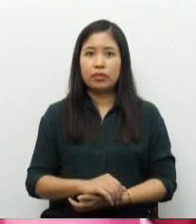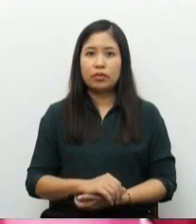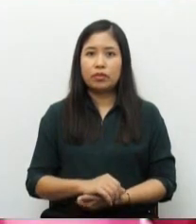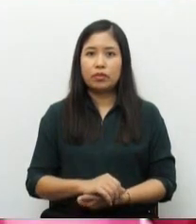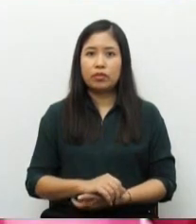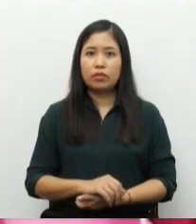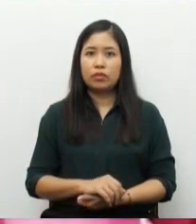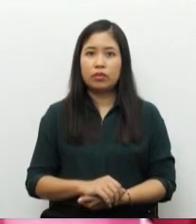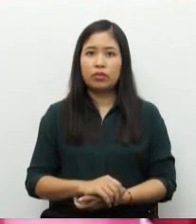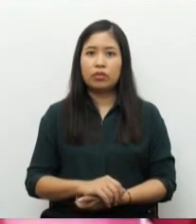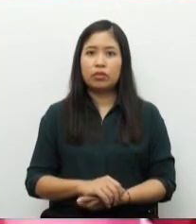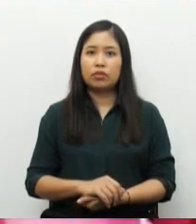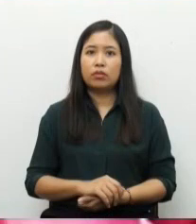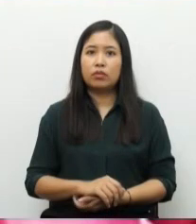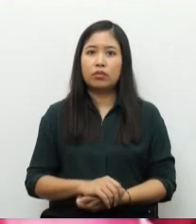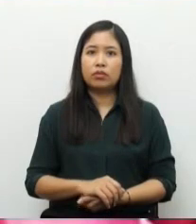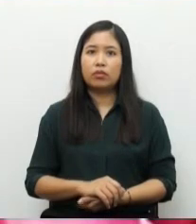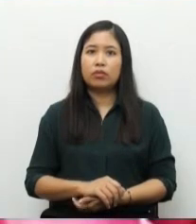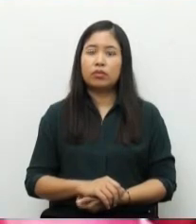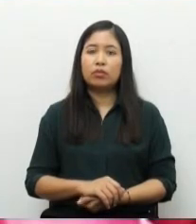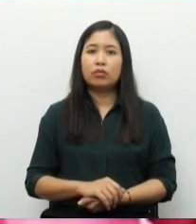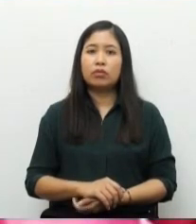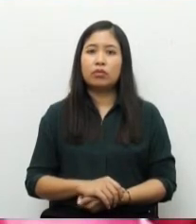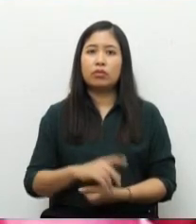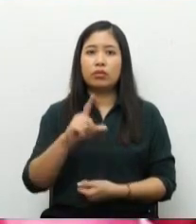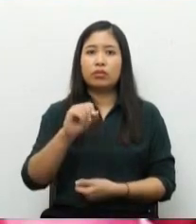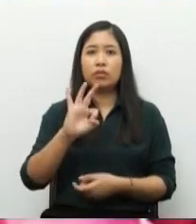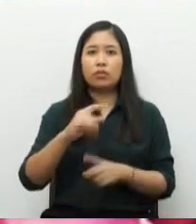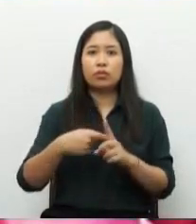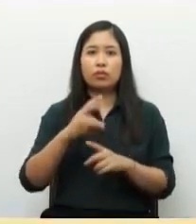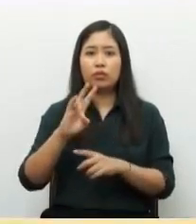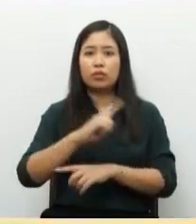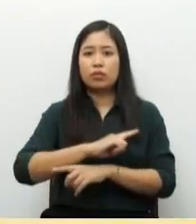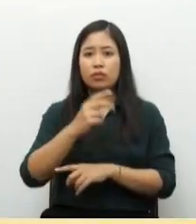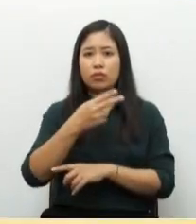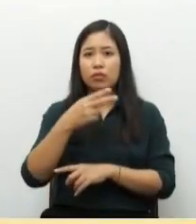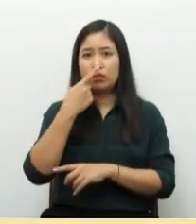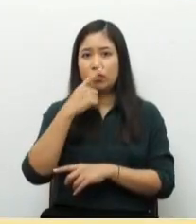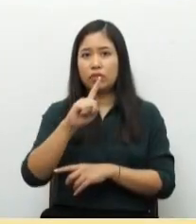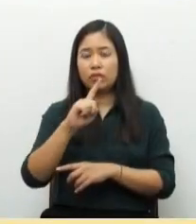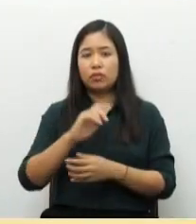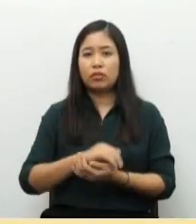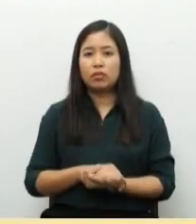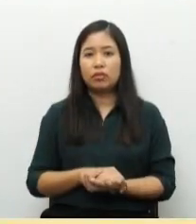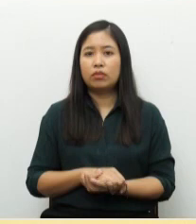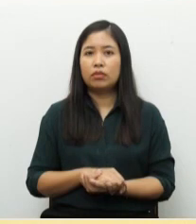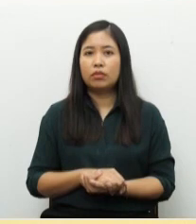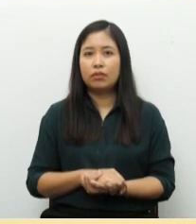ยี่สิบเก้ากรกฎาคมวันภาษาไทยเราภูมิใจใครใคร